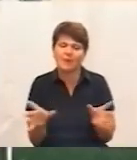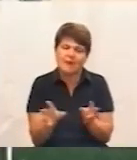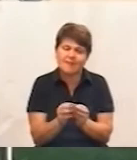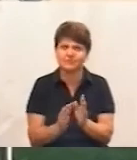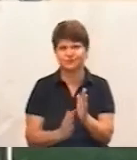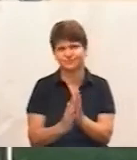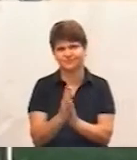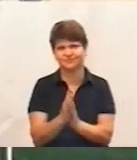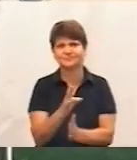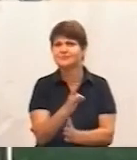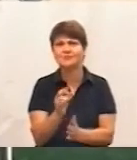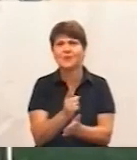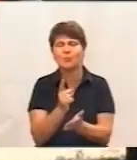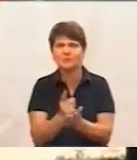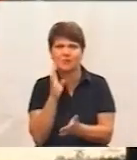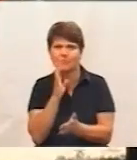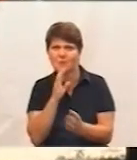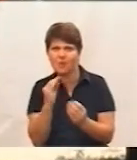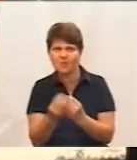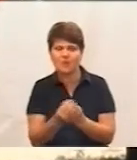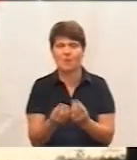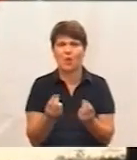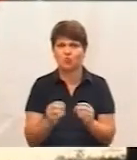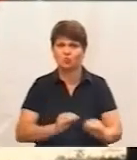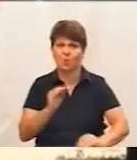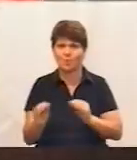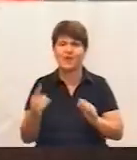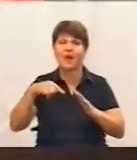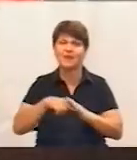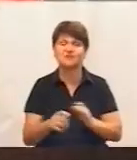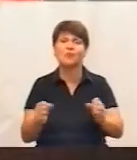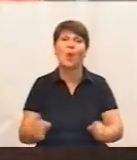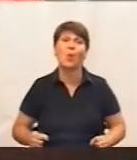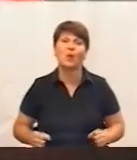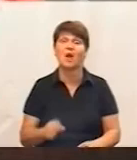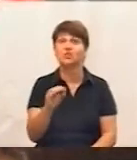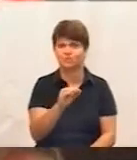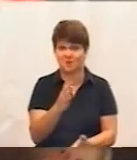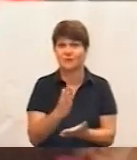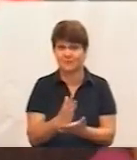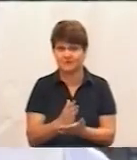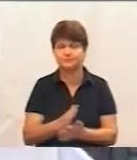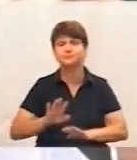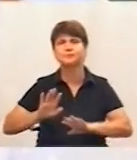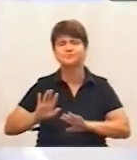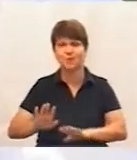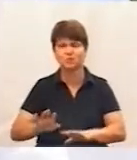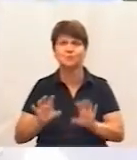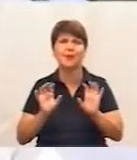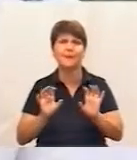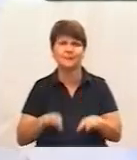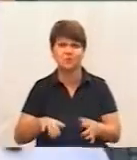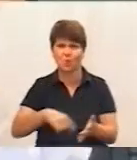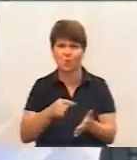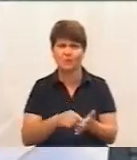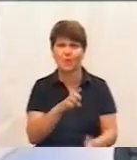Вони не повинні, оті дітки, ті мами, ховатися. Гроші на облаштування інклюзивних гойдалок у Жмеринці є, каже заступниця міського голови Ольга